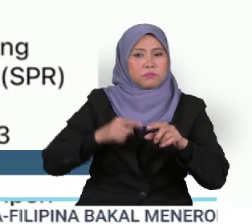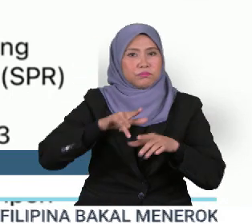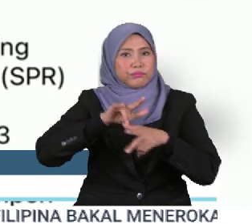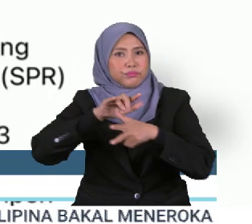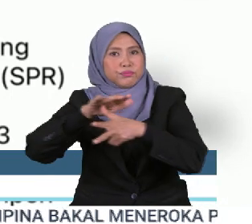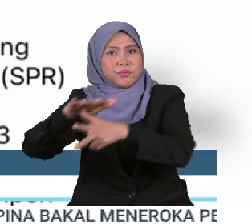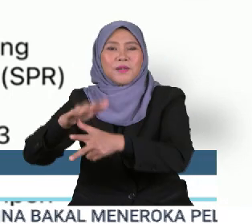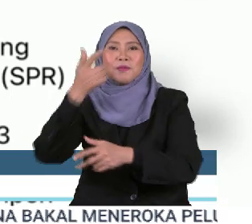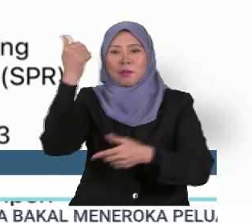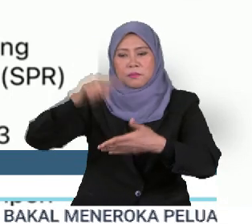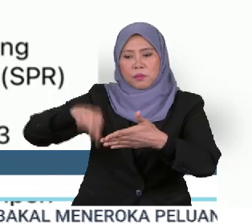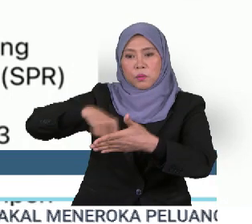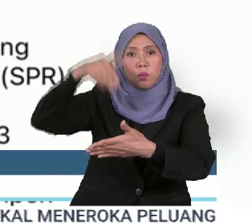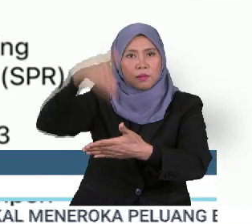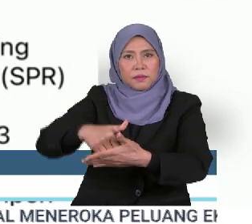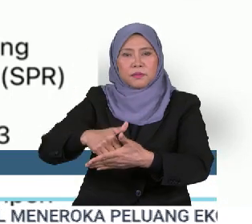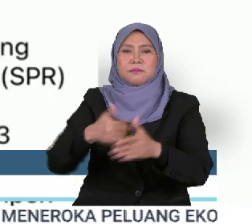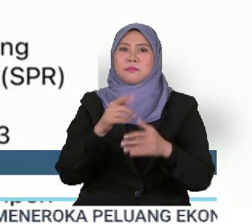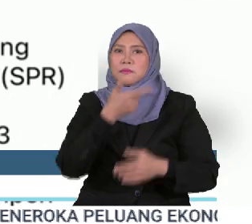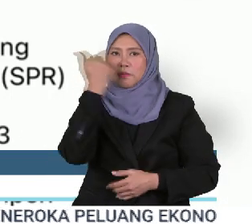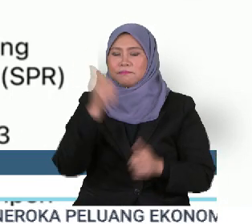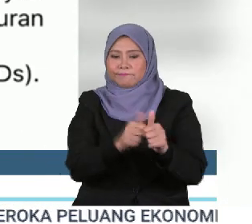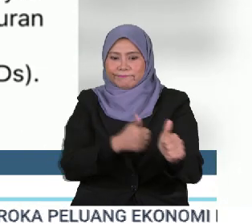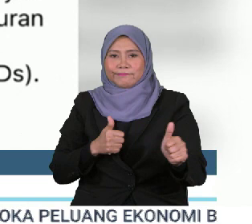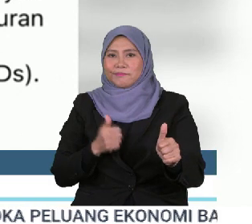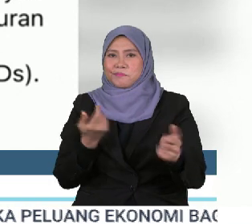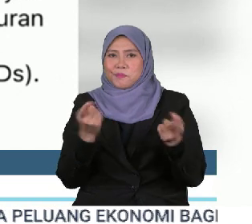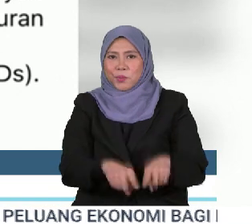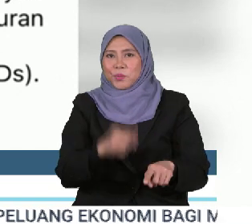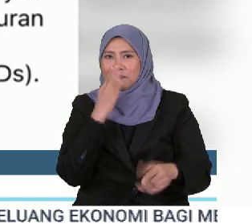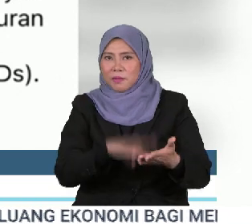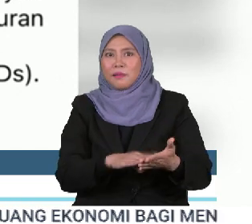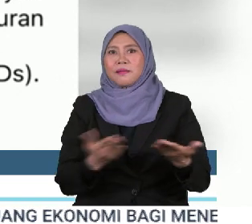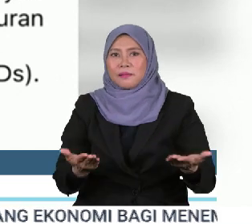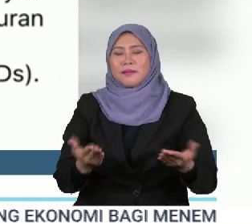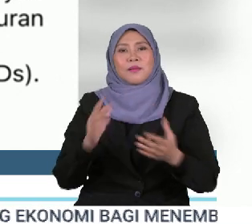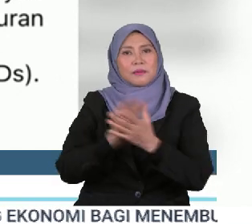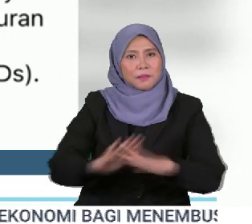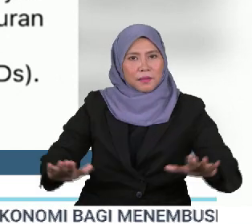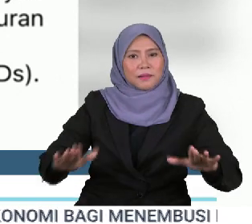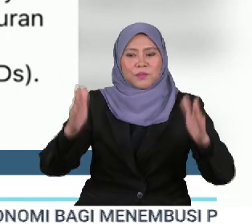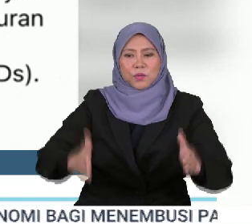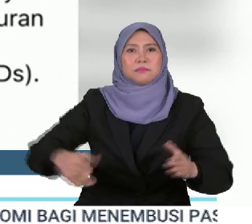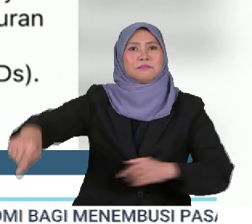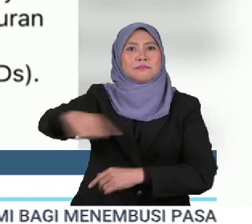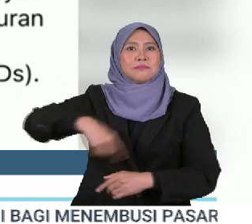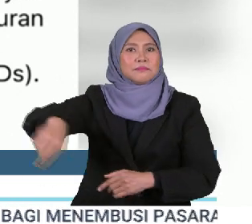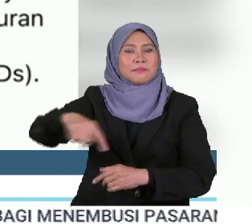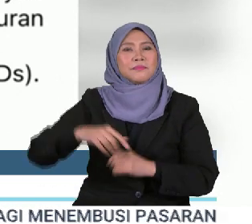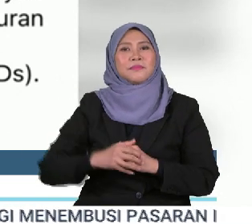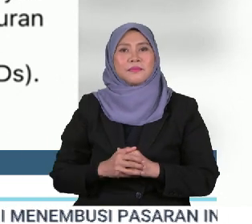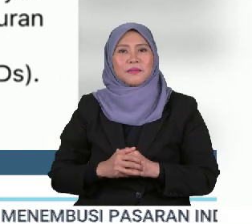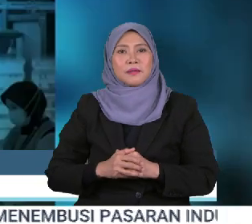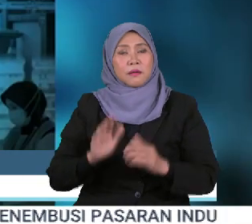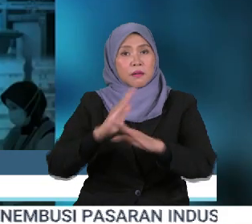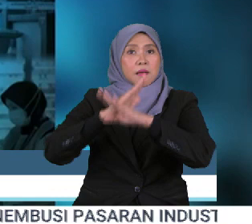pilihan trial serta mengelakkan kejadian tidak diingini terutama membangbitkan aspek keselamatan orang ramai larangan